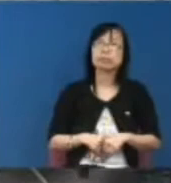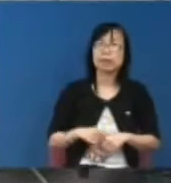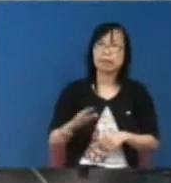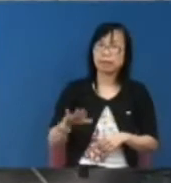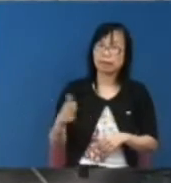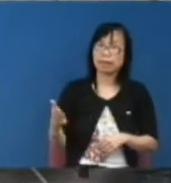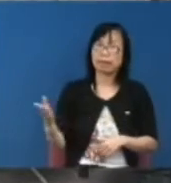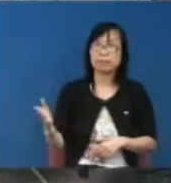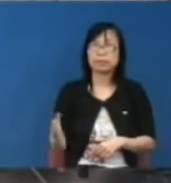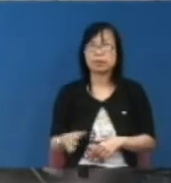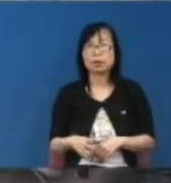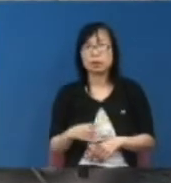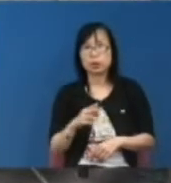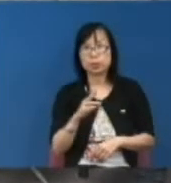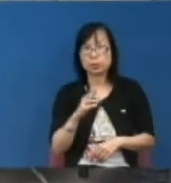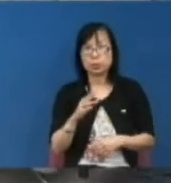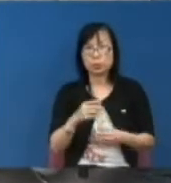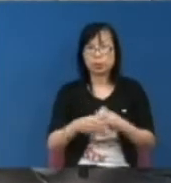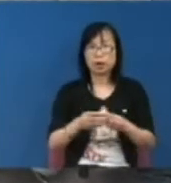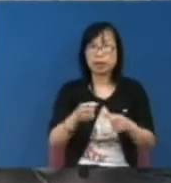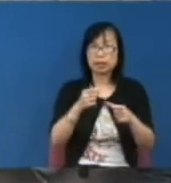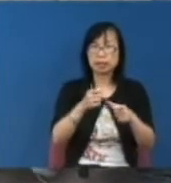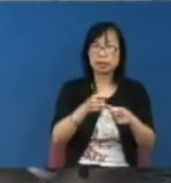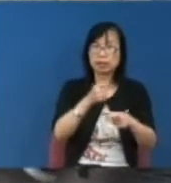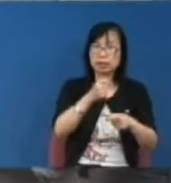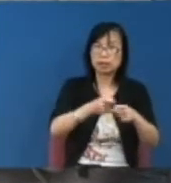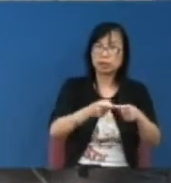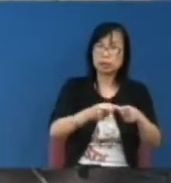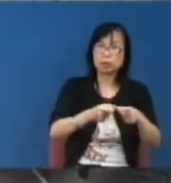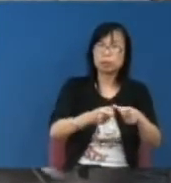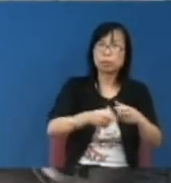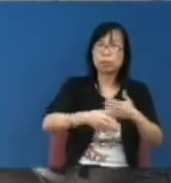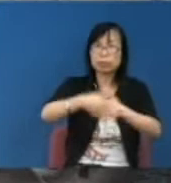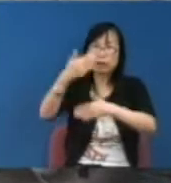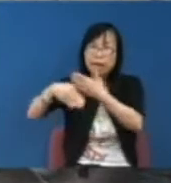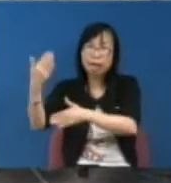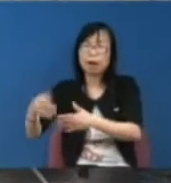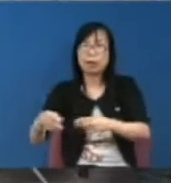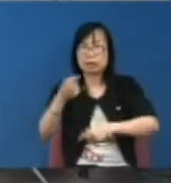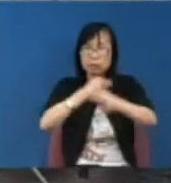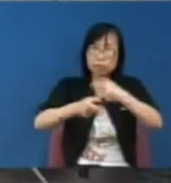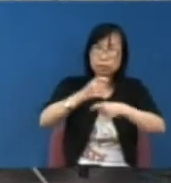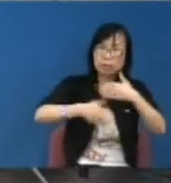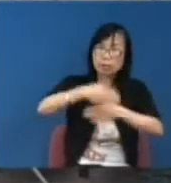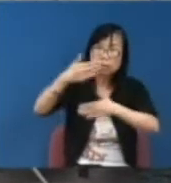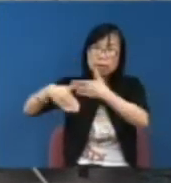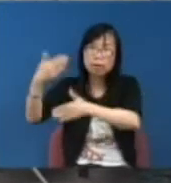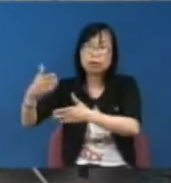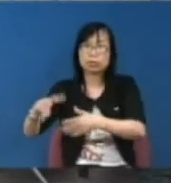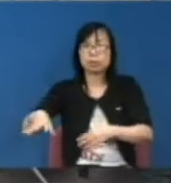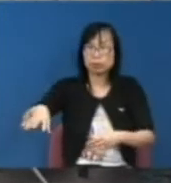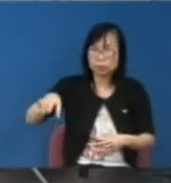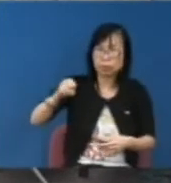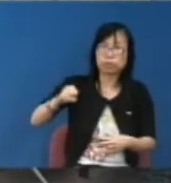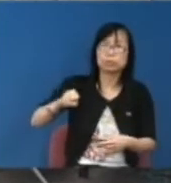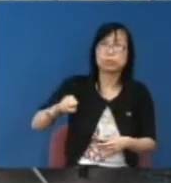就反之，如果在一些工貿下工貿大廈或者一些商業的元素也都可以應用你